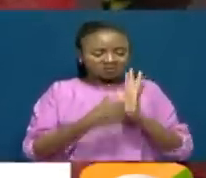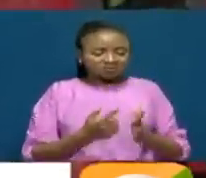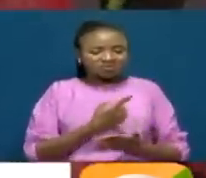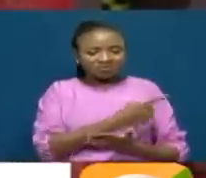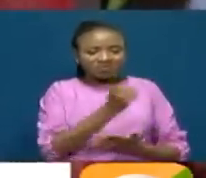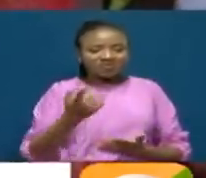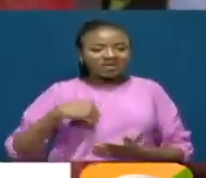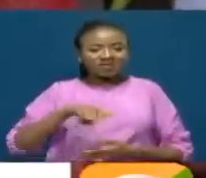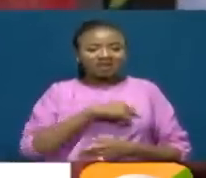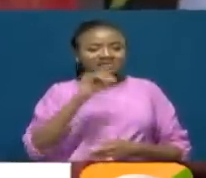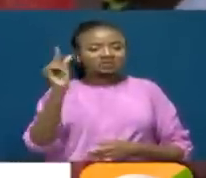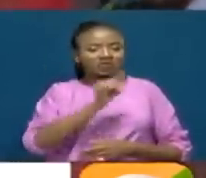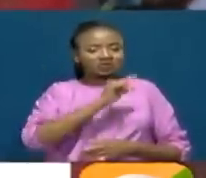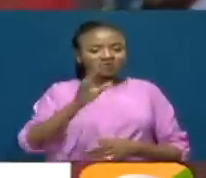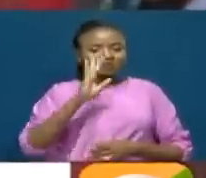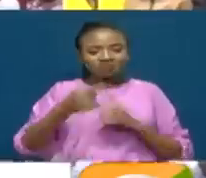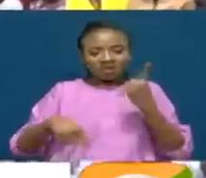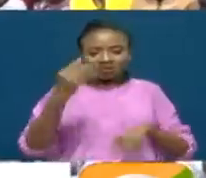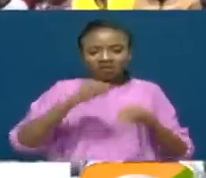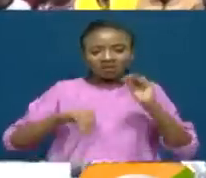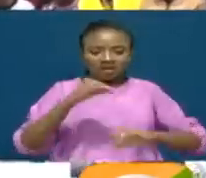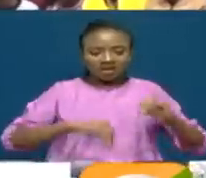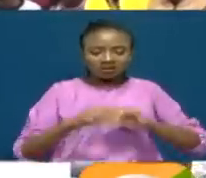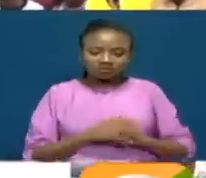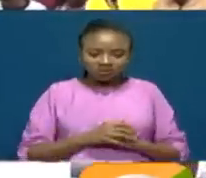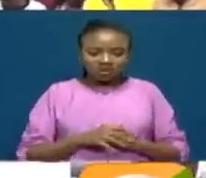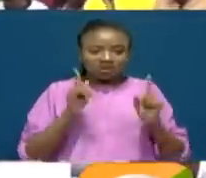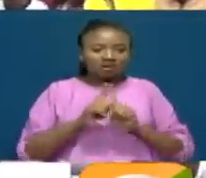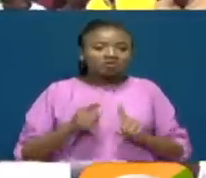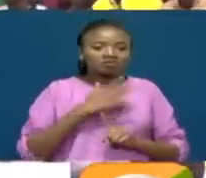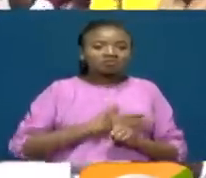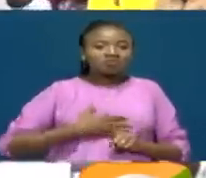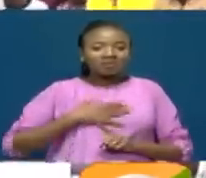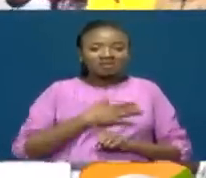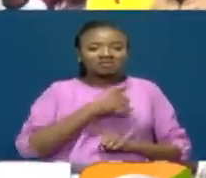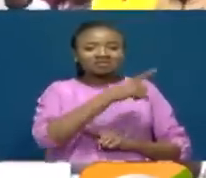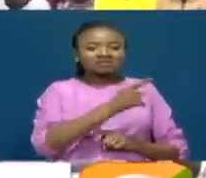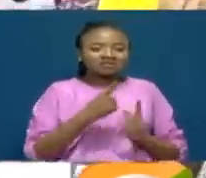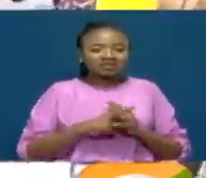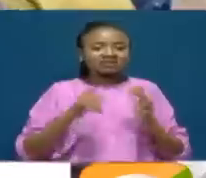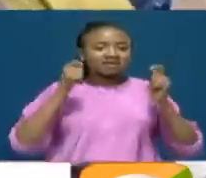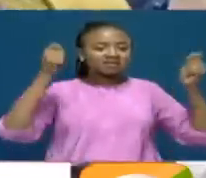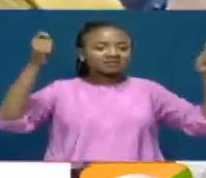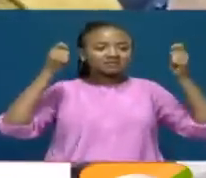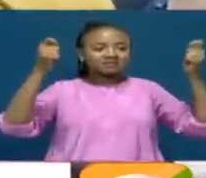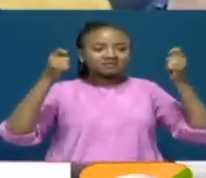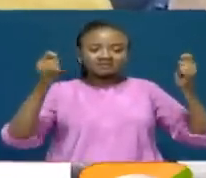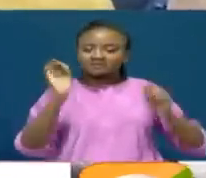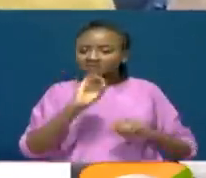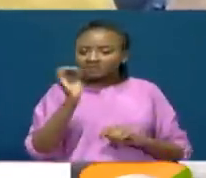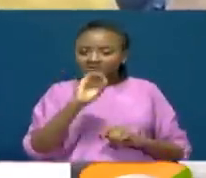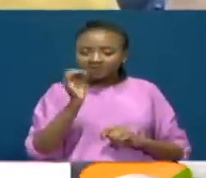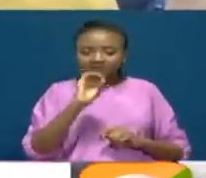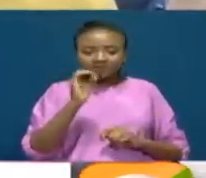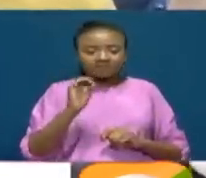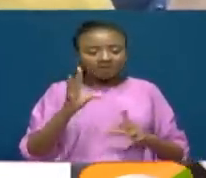tafadhali musikuja kusema kura imeibiwa. Na musianze maandamano. Mwende nyumbani pole